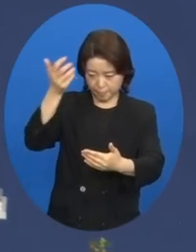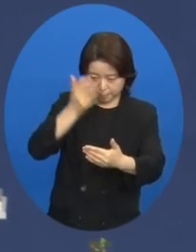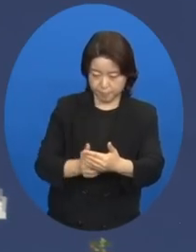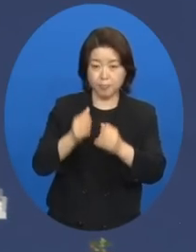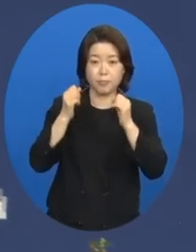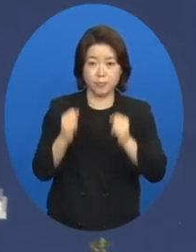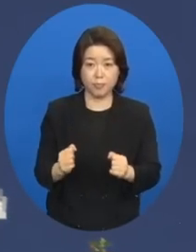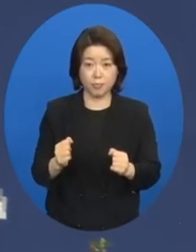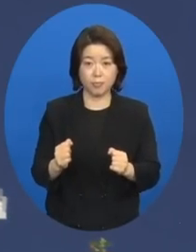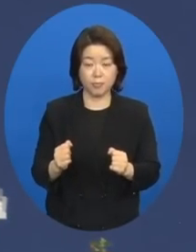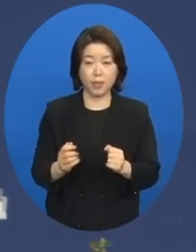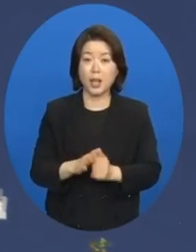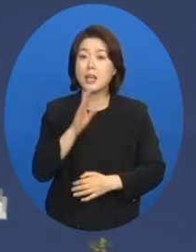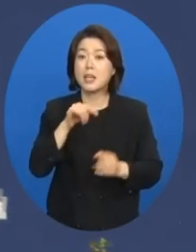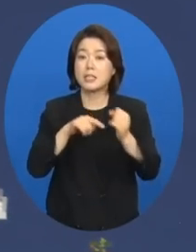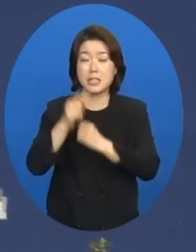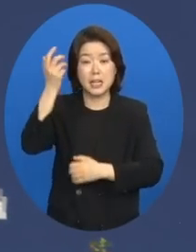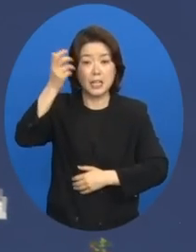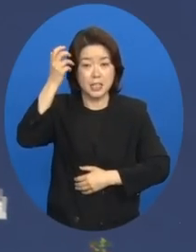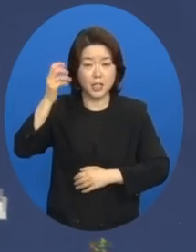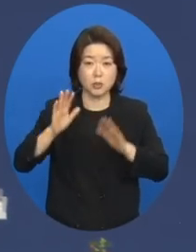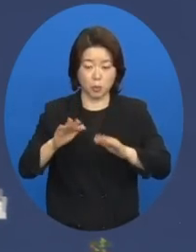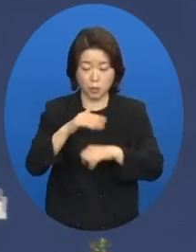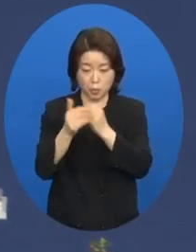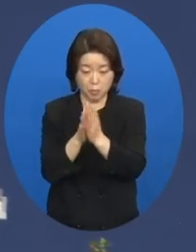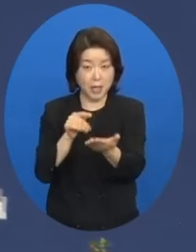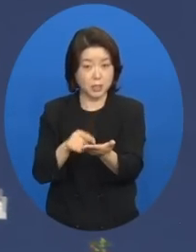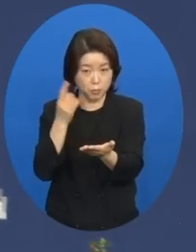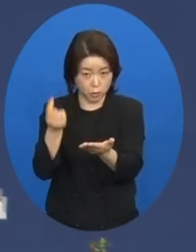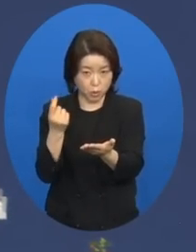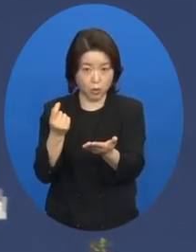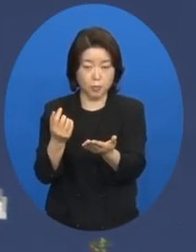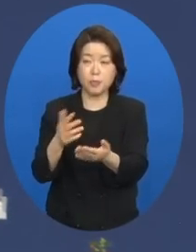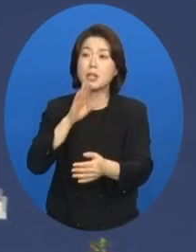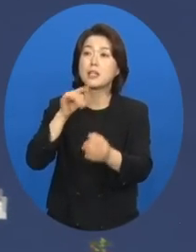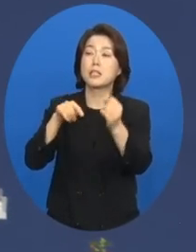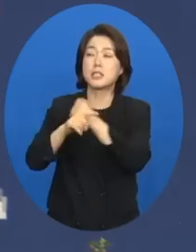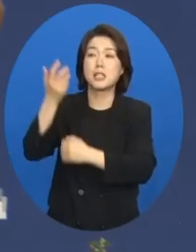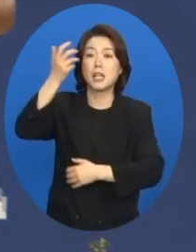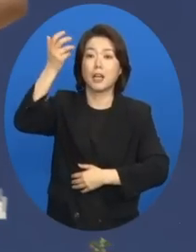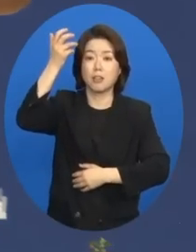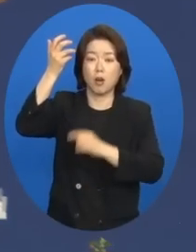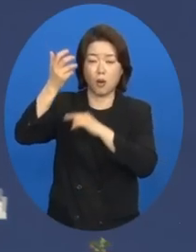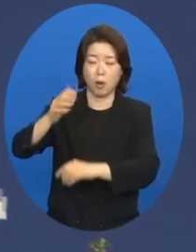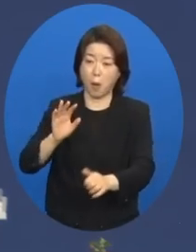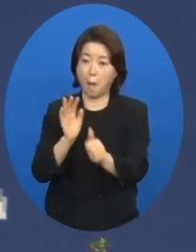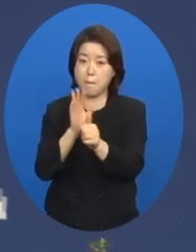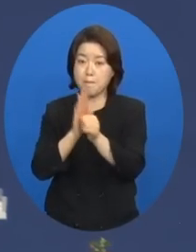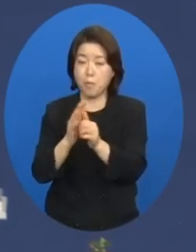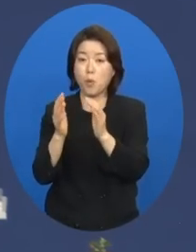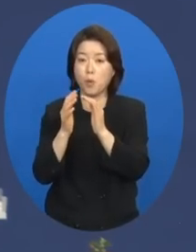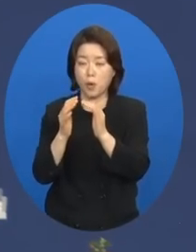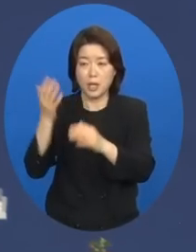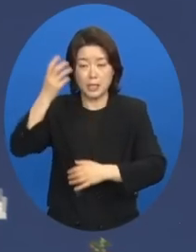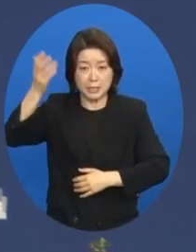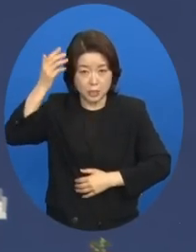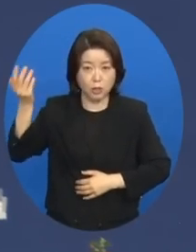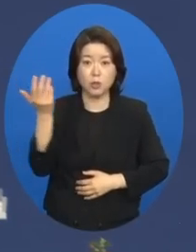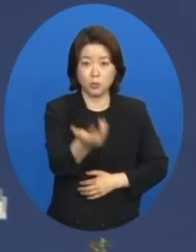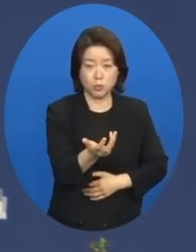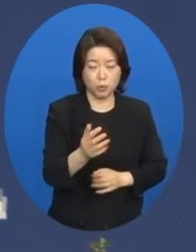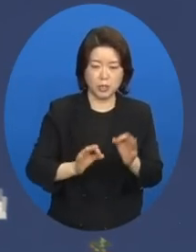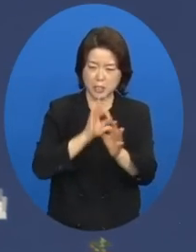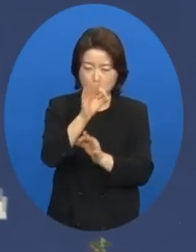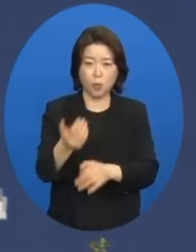오셔서 그리고 진리의 영이신 오늘 여기 말씀한 대로 그는 진리의 영이라 보혜사를 너희에게 주사 영원토록